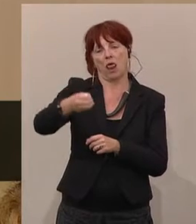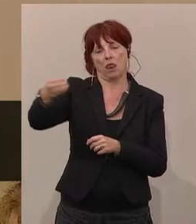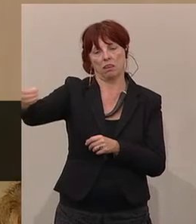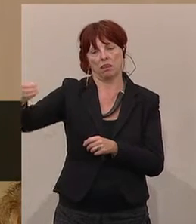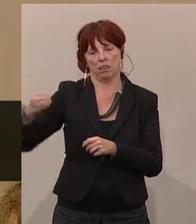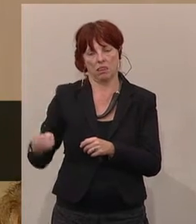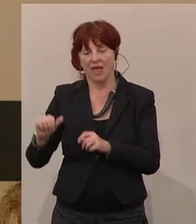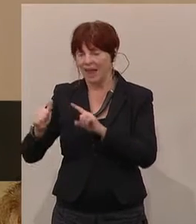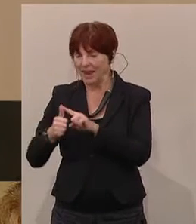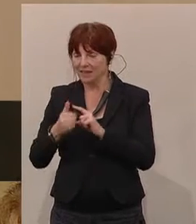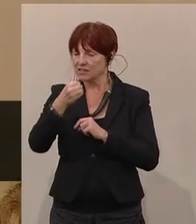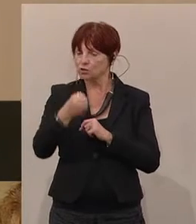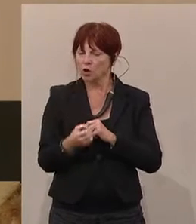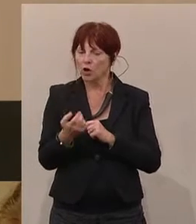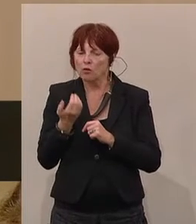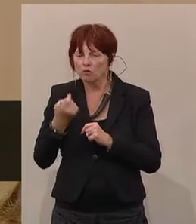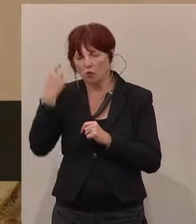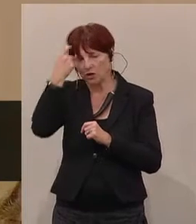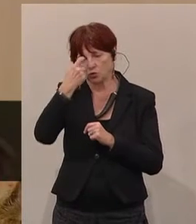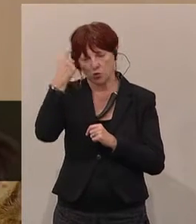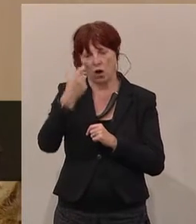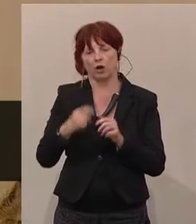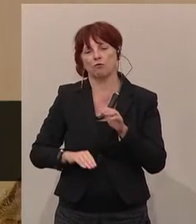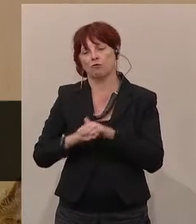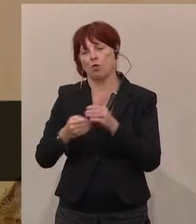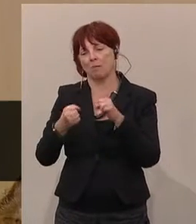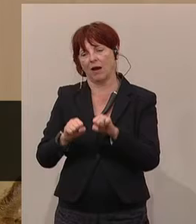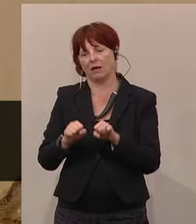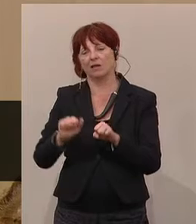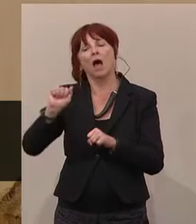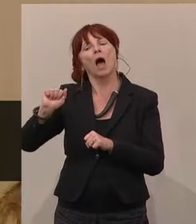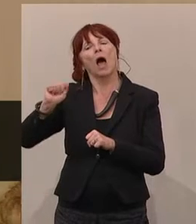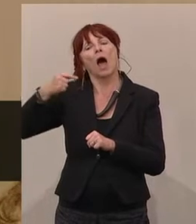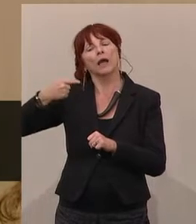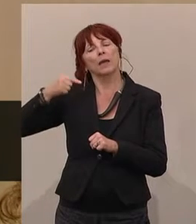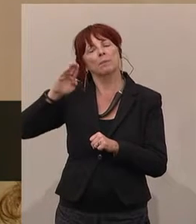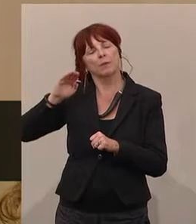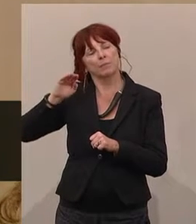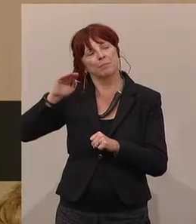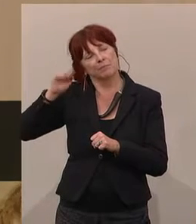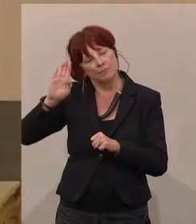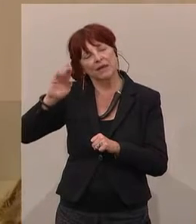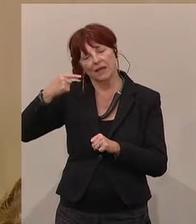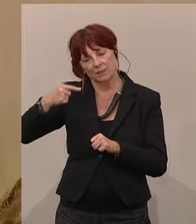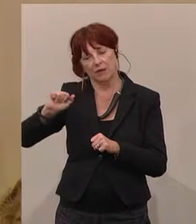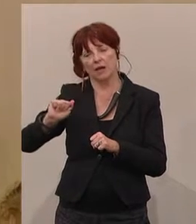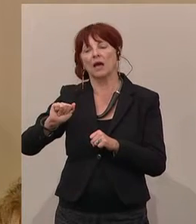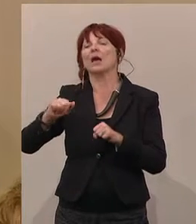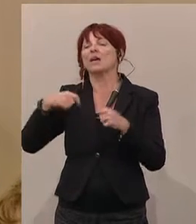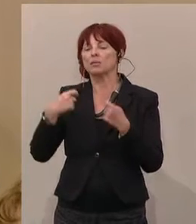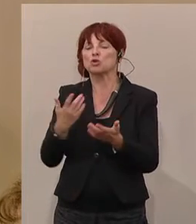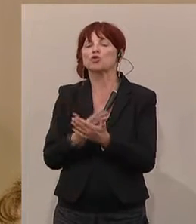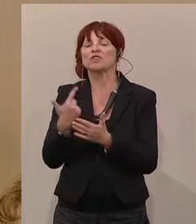Säule ist die sogenannte Vorsorgevollmacht. Die gibt es jetzt rechtlich im ABGB seit dem Jahr 2007. De facto in der Praxis gibt es